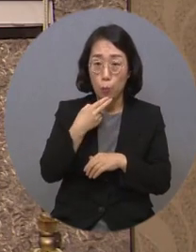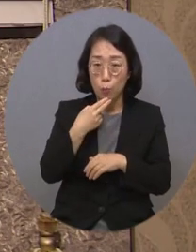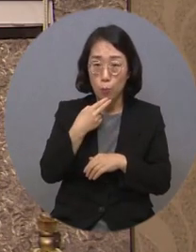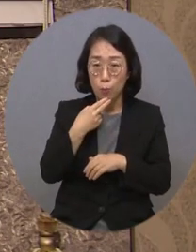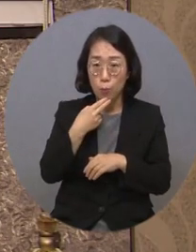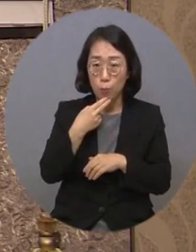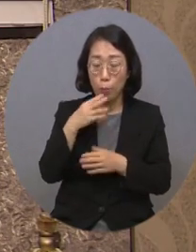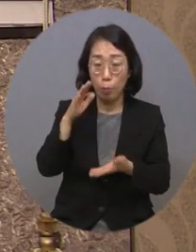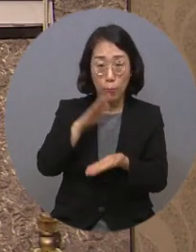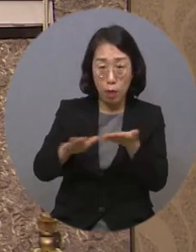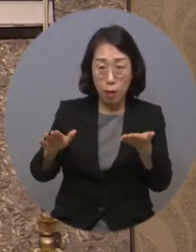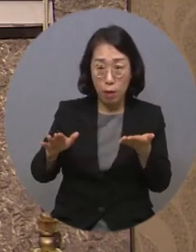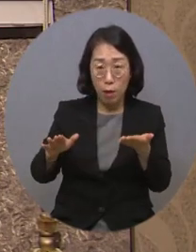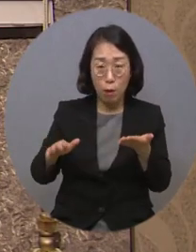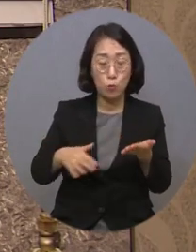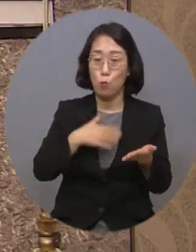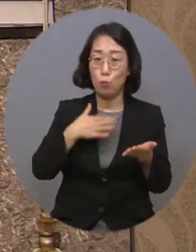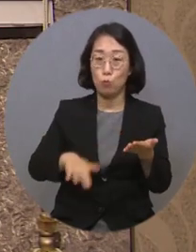적이 없었고